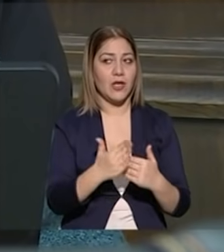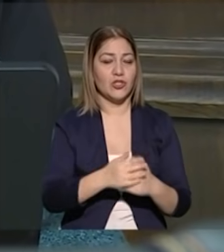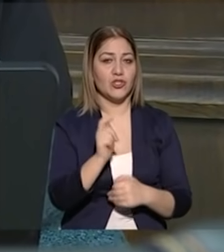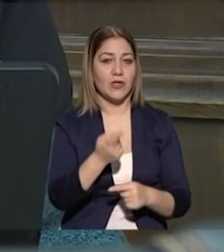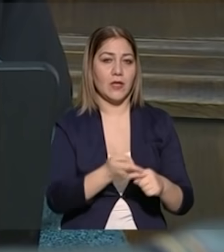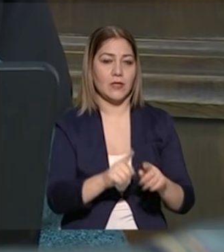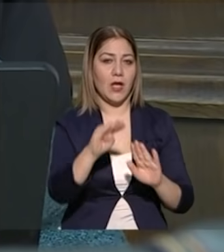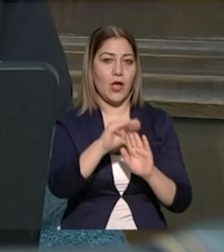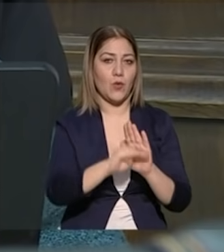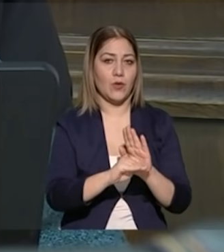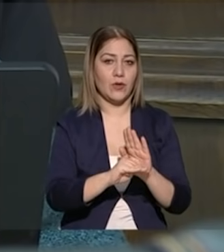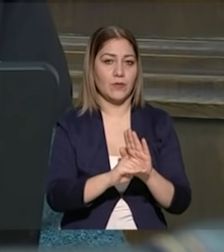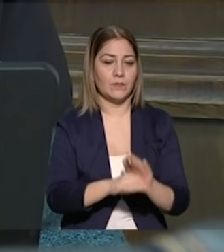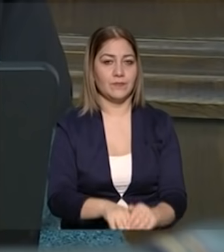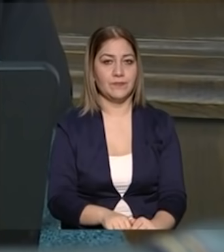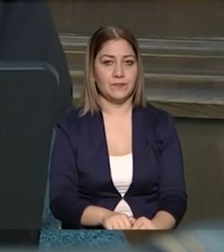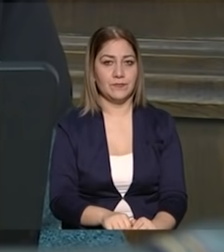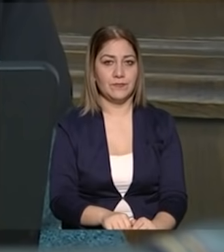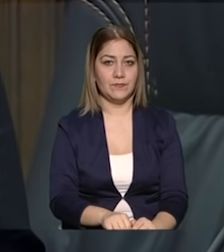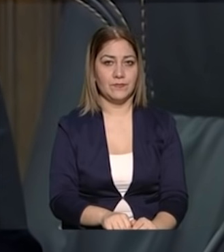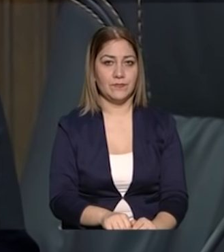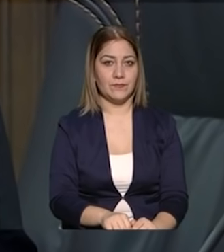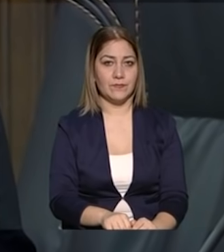է խաղի կանոնների մասին խոսակցությունը։